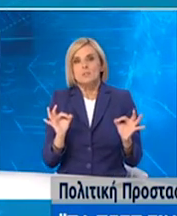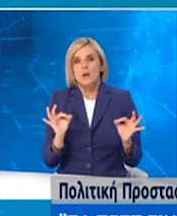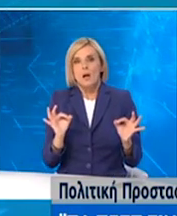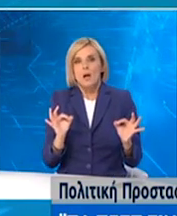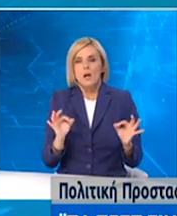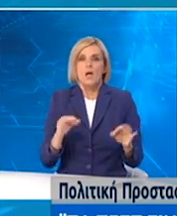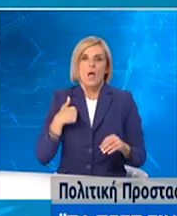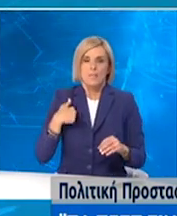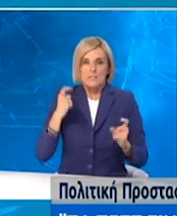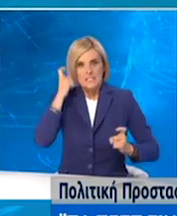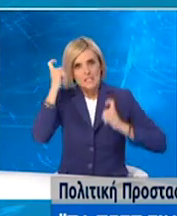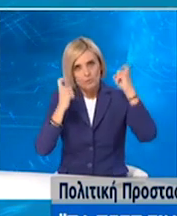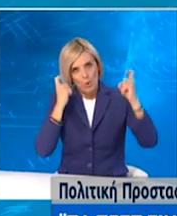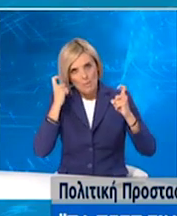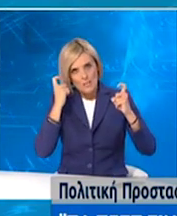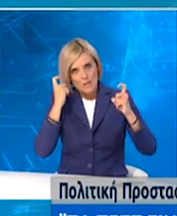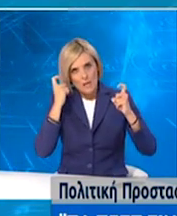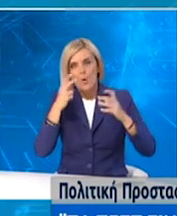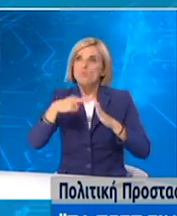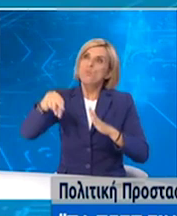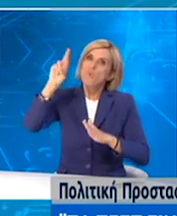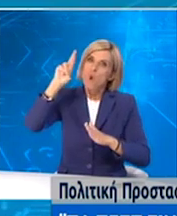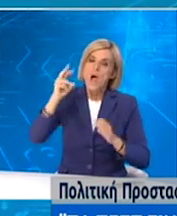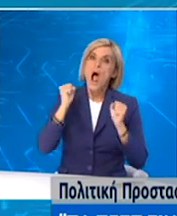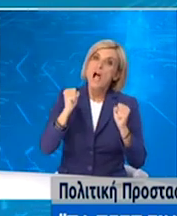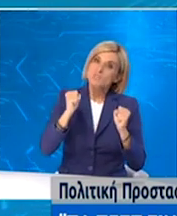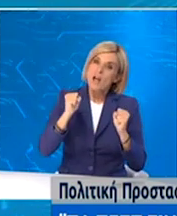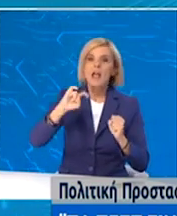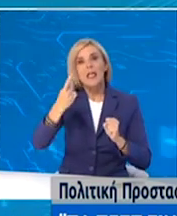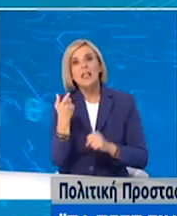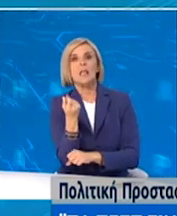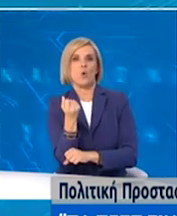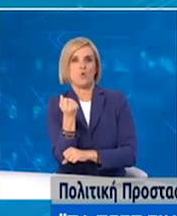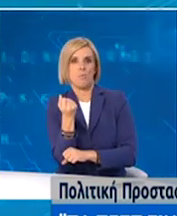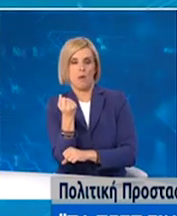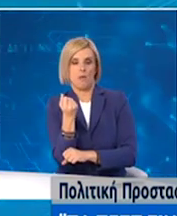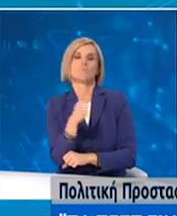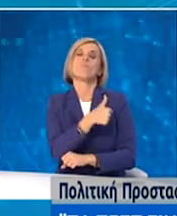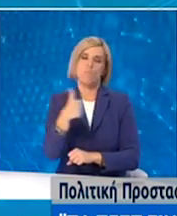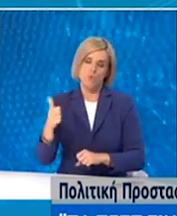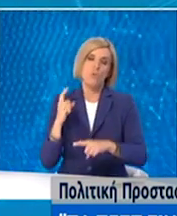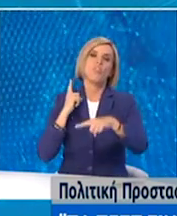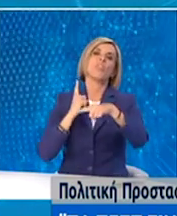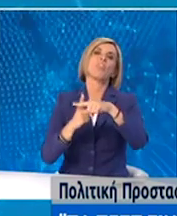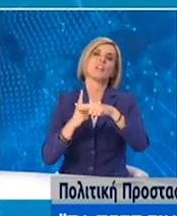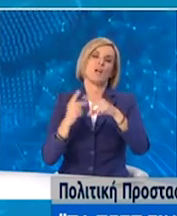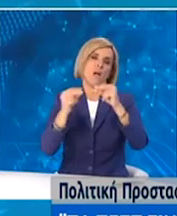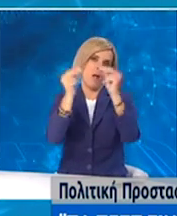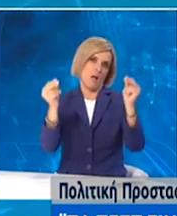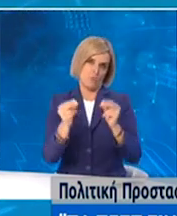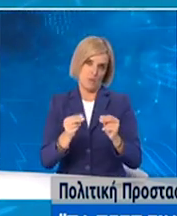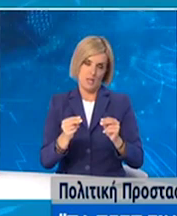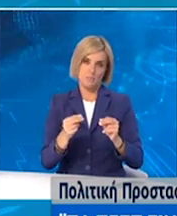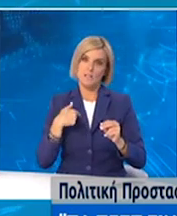ανάλυση τι μας έχει κοστίσει αυτό και τι προσδοκούμε, μόνο θετικά μπορεί να είναι τα αποτελέσματα, οι προσδοκίες μας. Σε κάθε